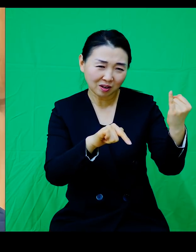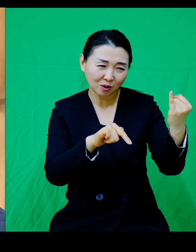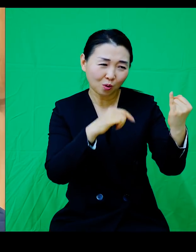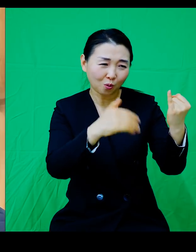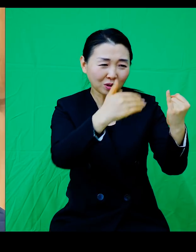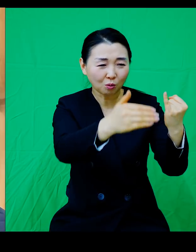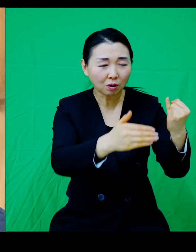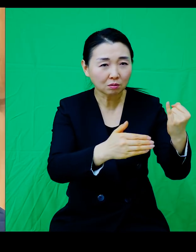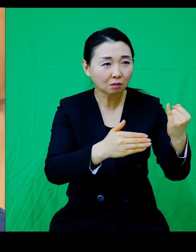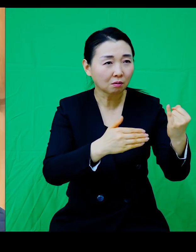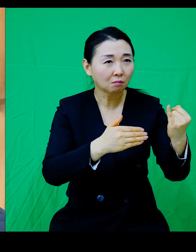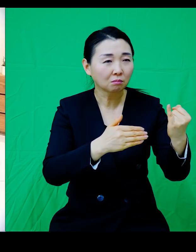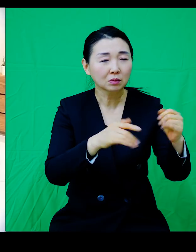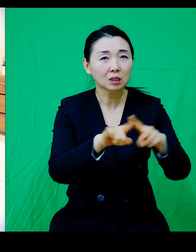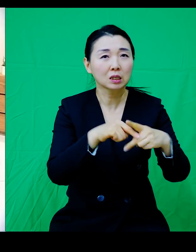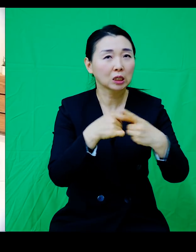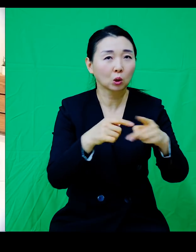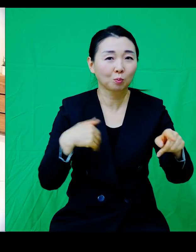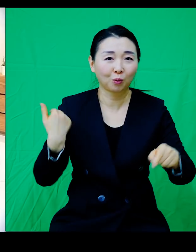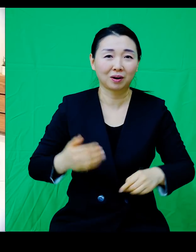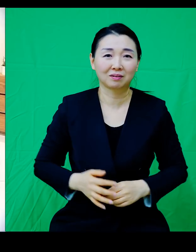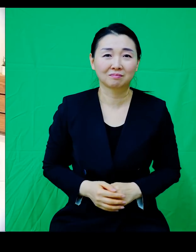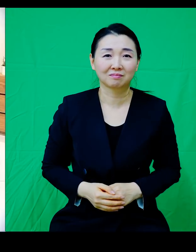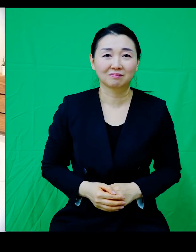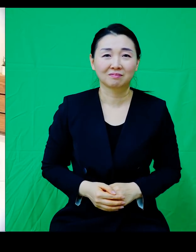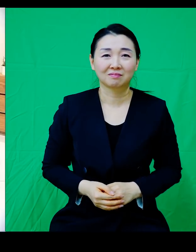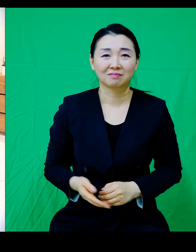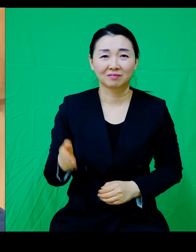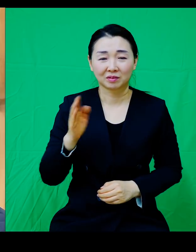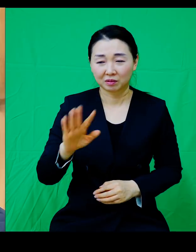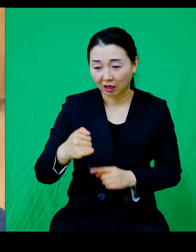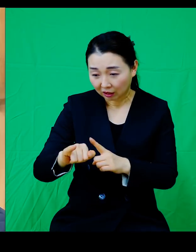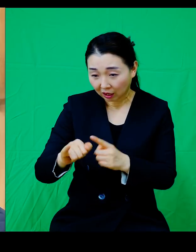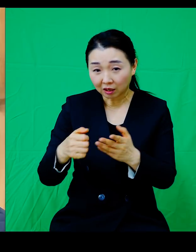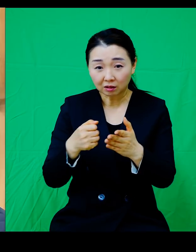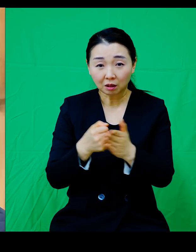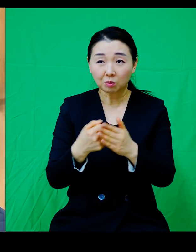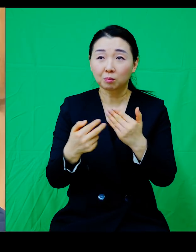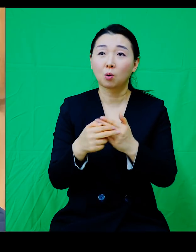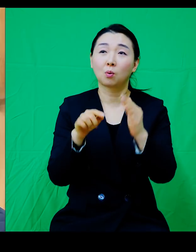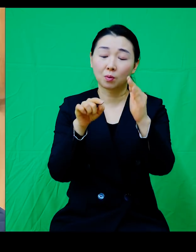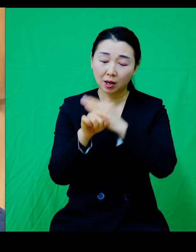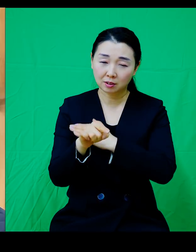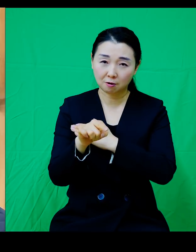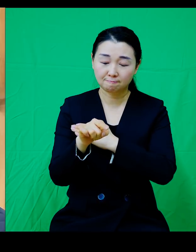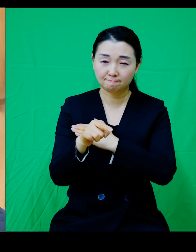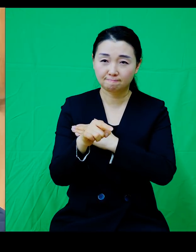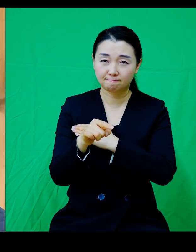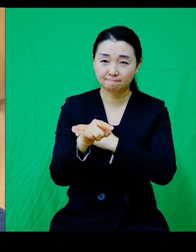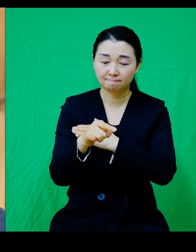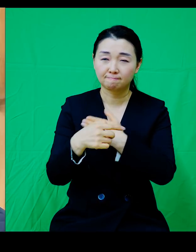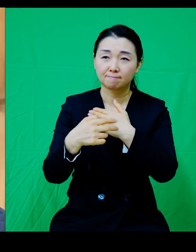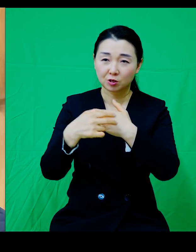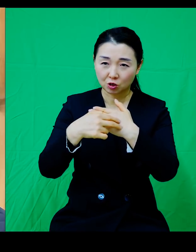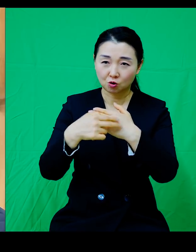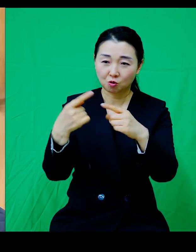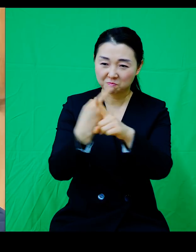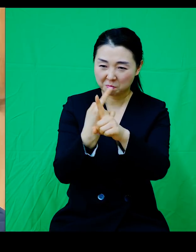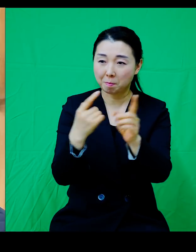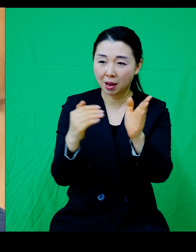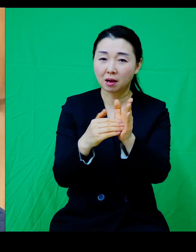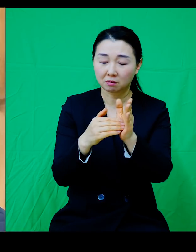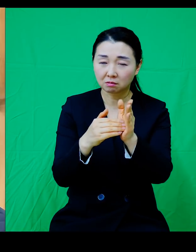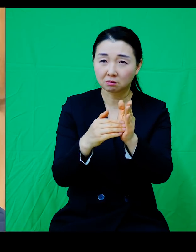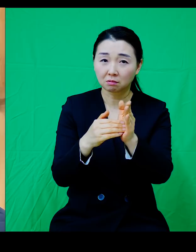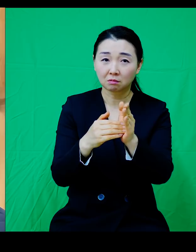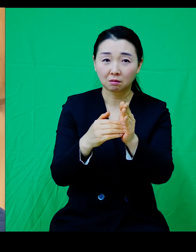여기까지 오시는지에 대한 생각이 이해가 아무것도 없었거든요. 네. 근데 제가 온유 때문에 병원에 가서 그렇게 진료받고 병원에서